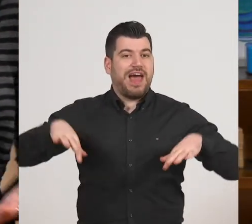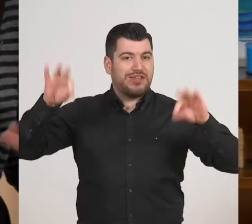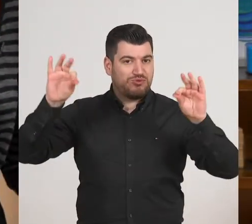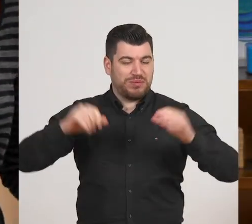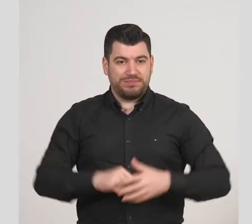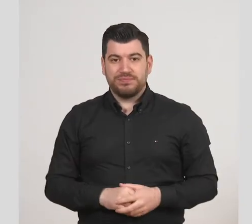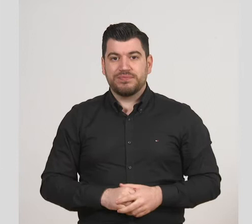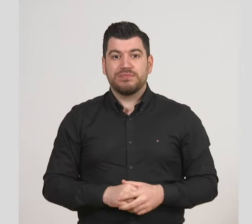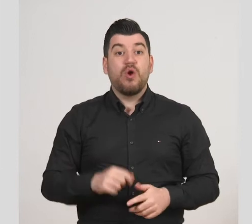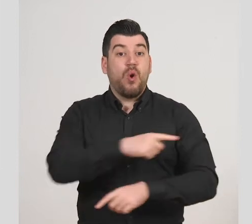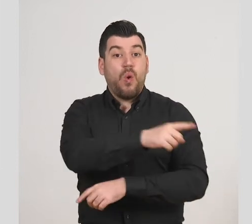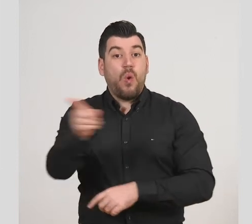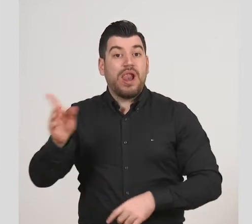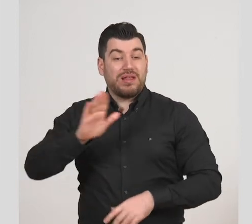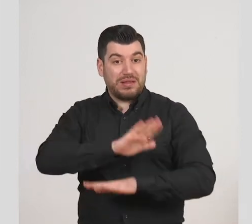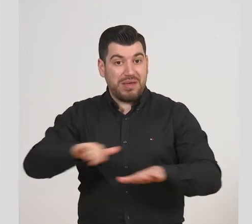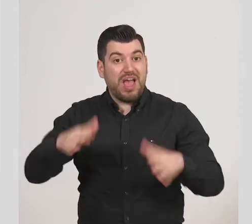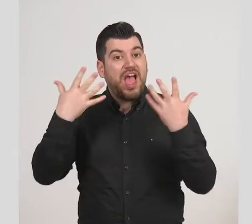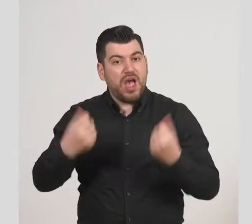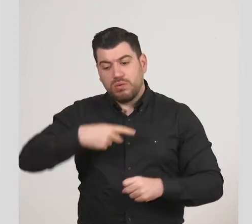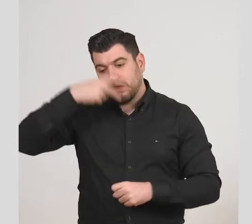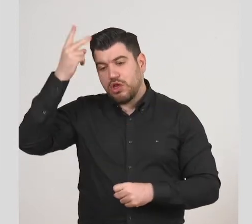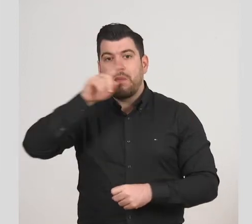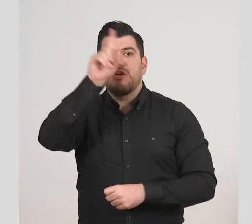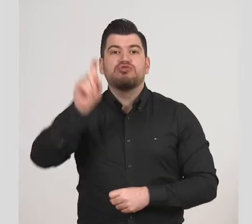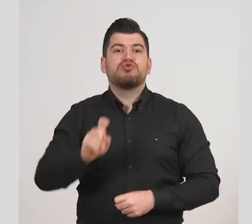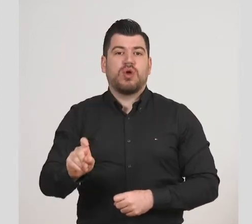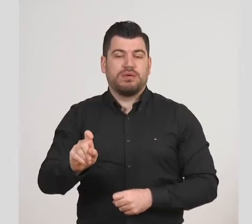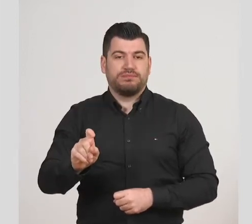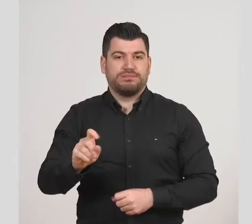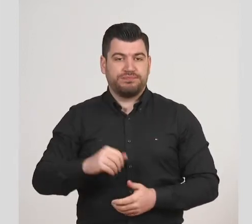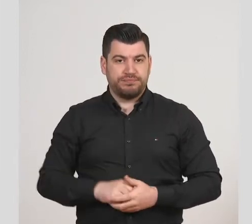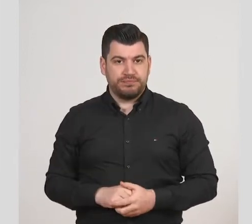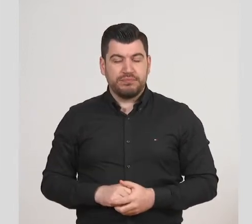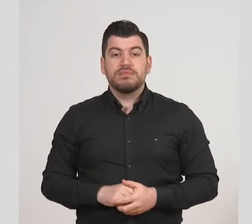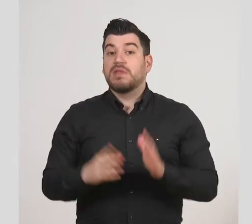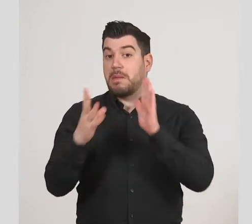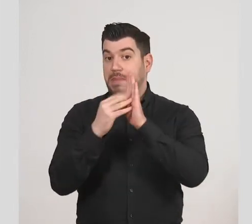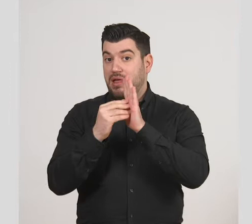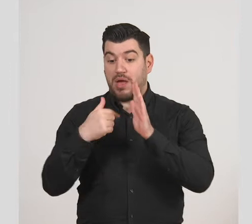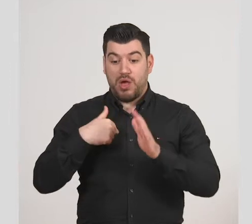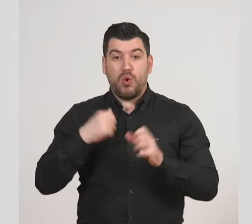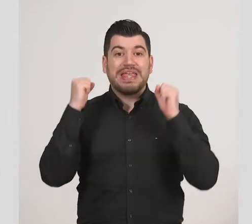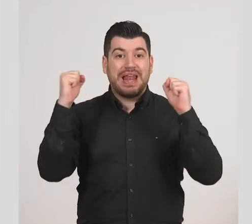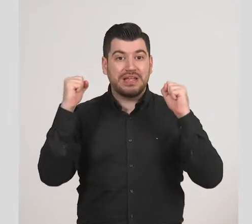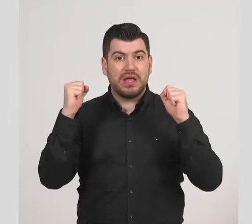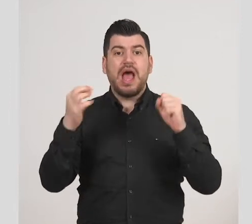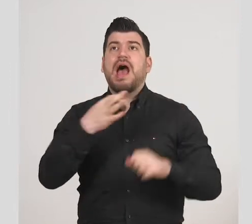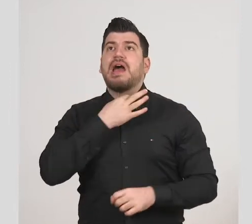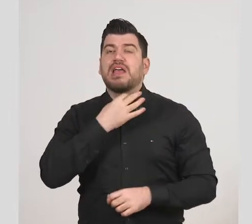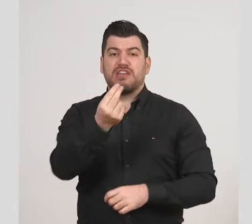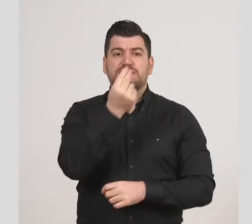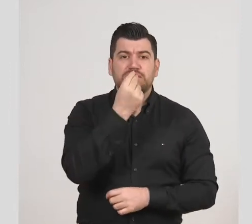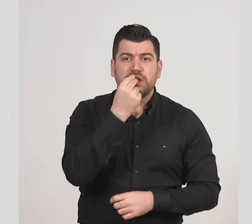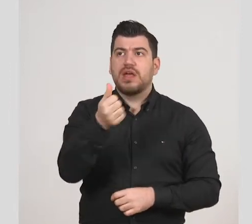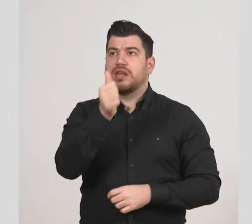Ξεκινάμε. Κάθε παιδί έχει δικαίωμα στη ζωή. Λέει εδώ, για να ζήσω, έχω ανάγκη από